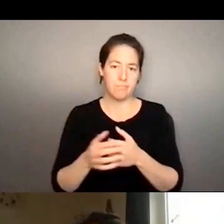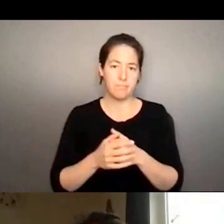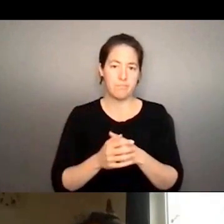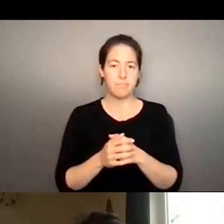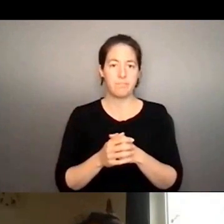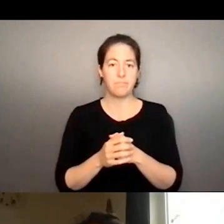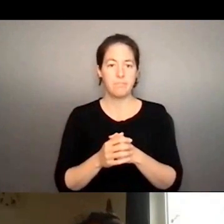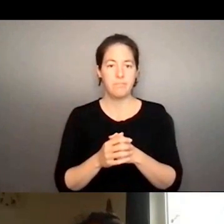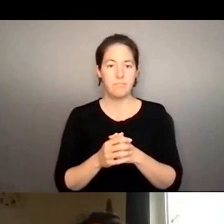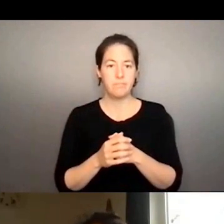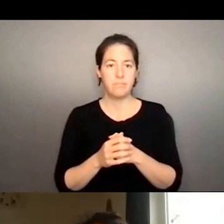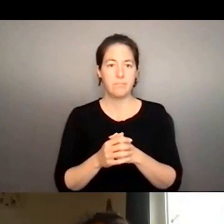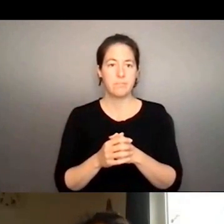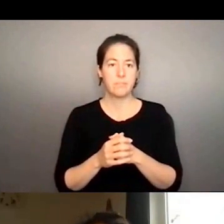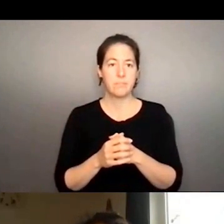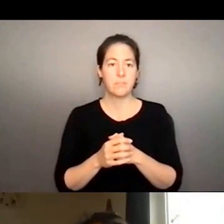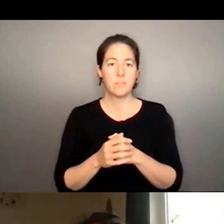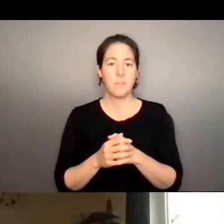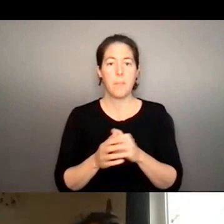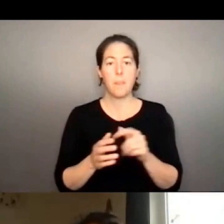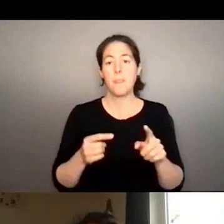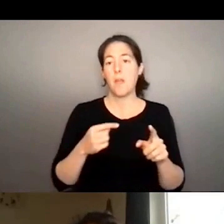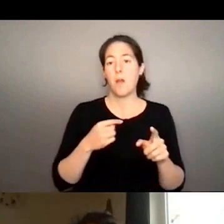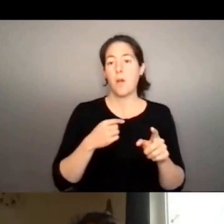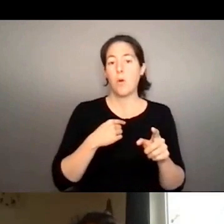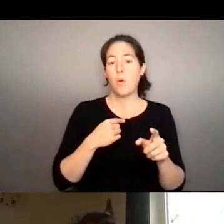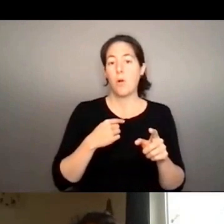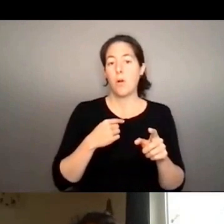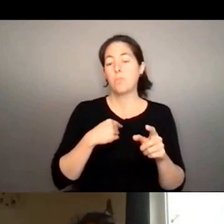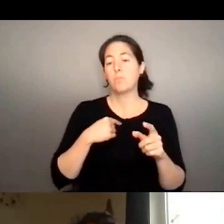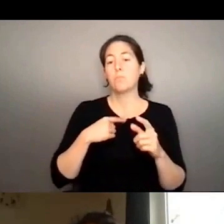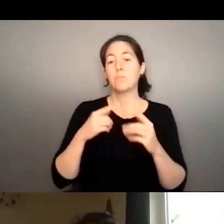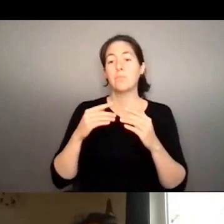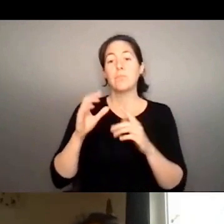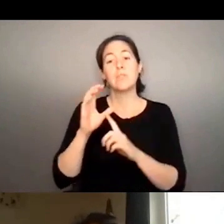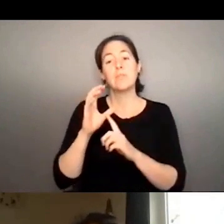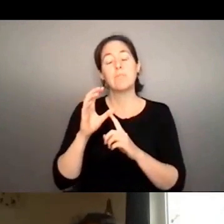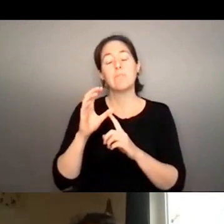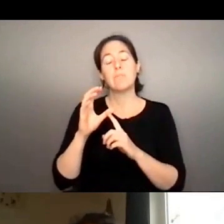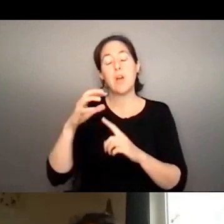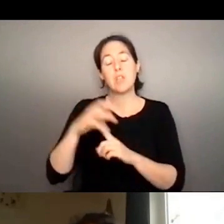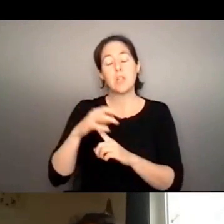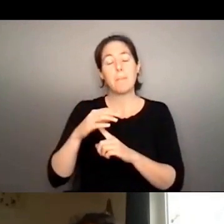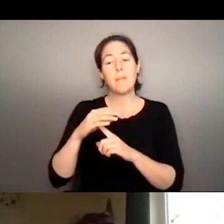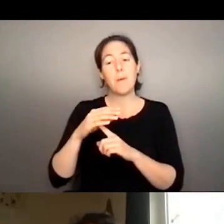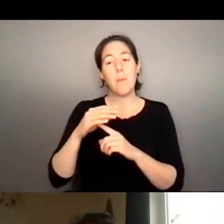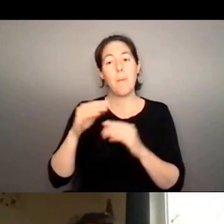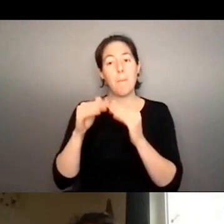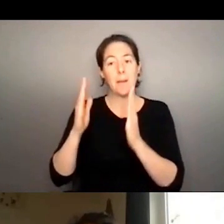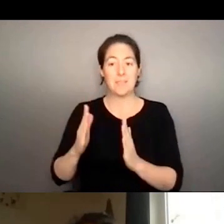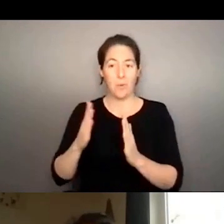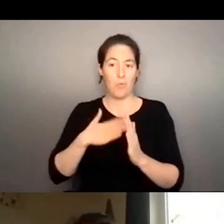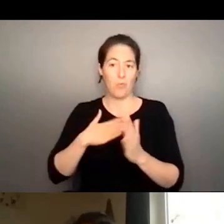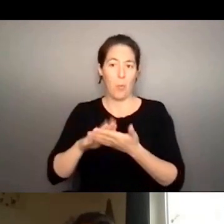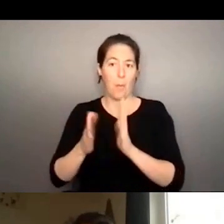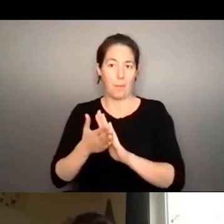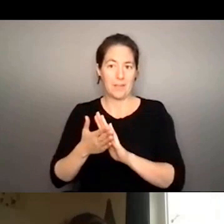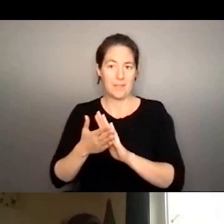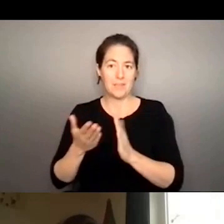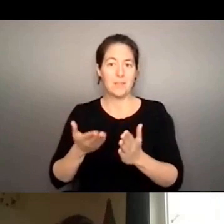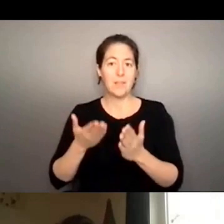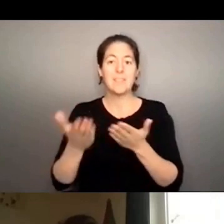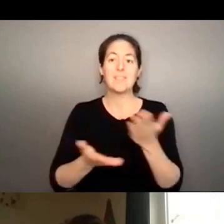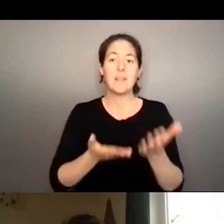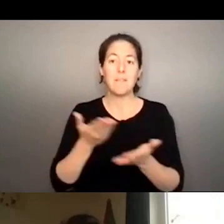Fait qu'on va repartir. C'est ça, nous, ce qu'on préconise à Champignons Maison comme une offre de service, dans le fond, c'est puis je le